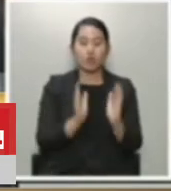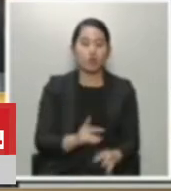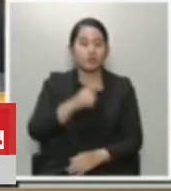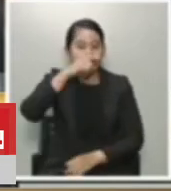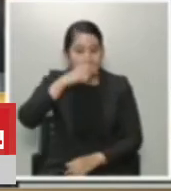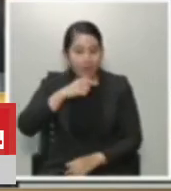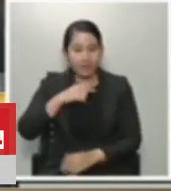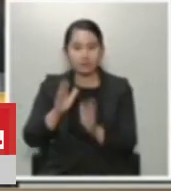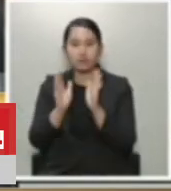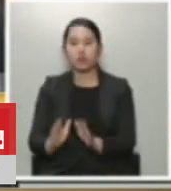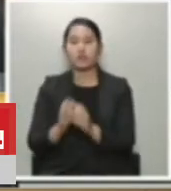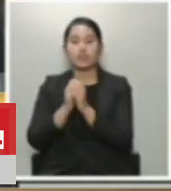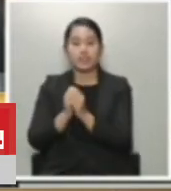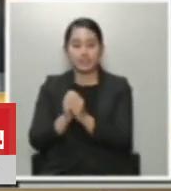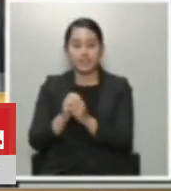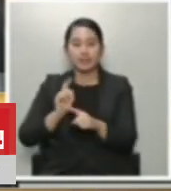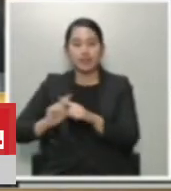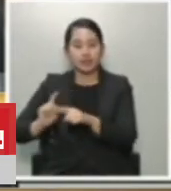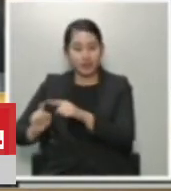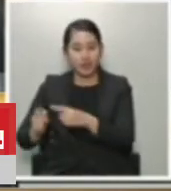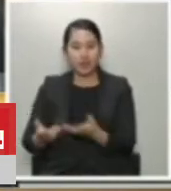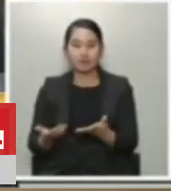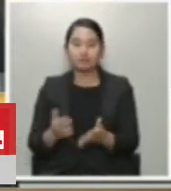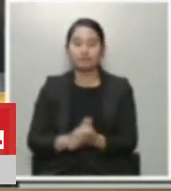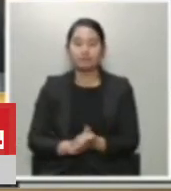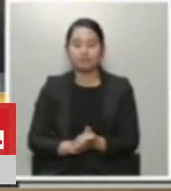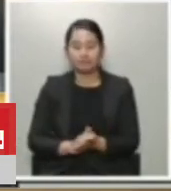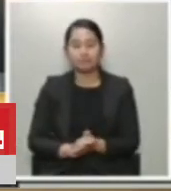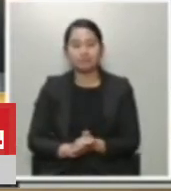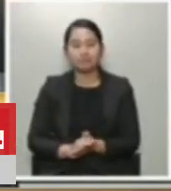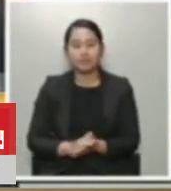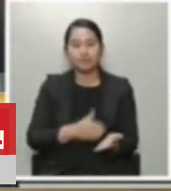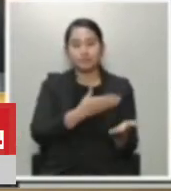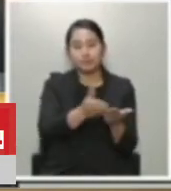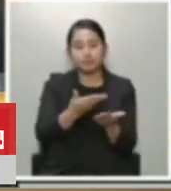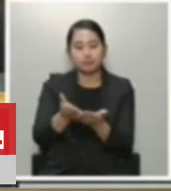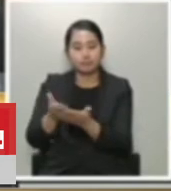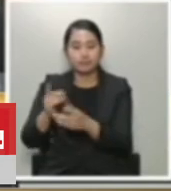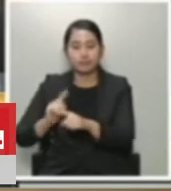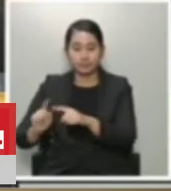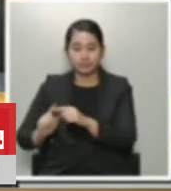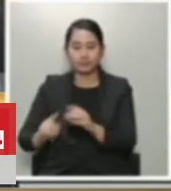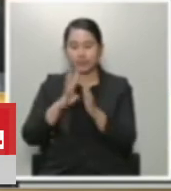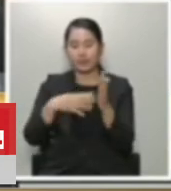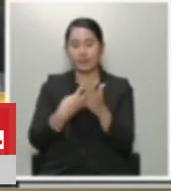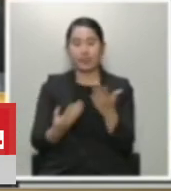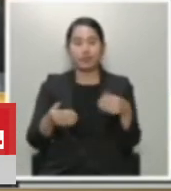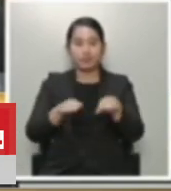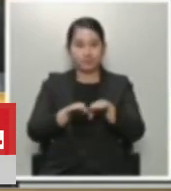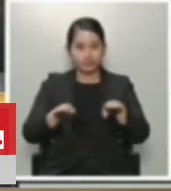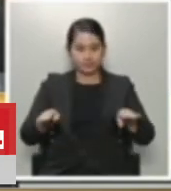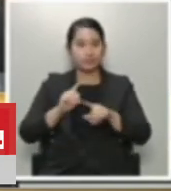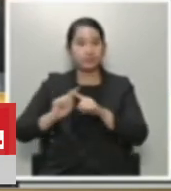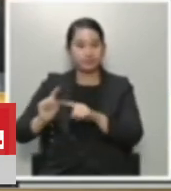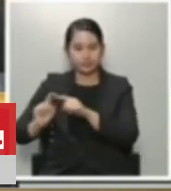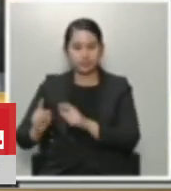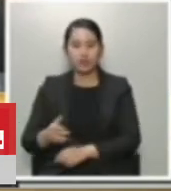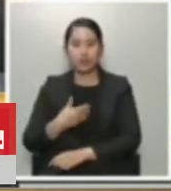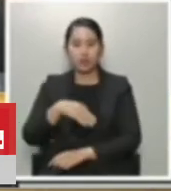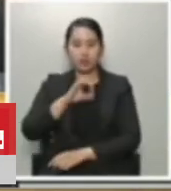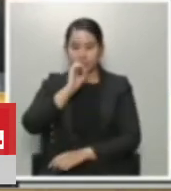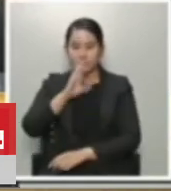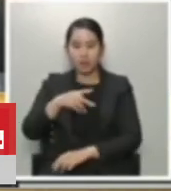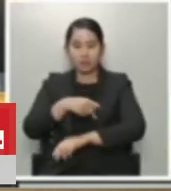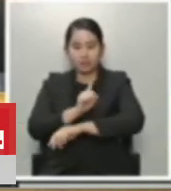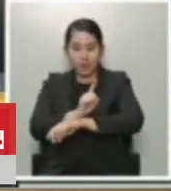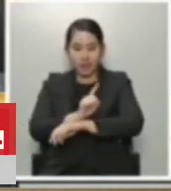ชาติที่ไปจับจ่ายใช้สอยในการซื้อหาข้าวของเครื่องใช้ก็ตามแต่มาตรการต่างๆเหล่านั้นนะครับต้องเรียนท่านประธานนะครับว่าเท่า